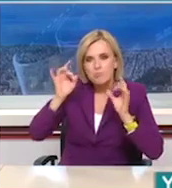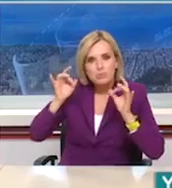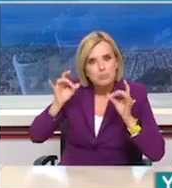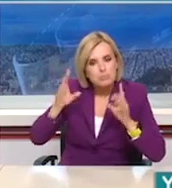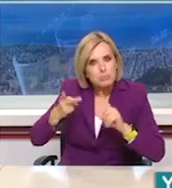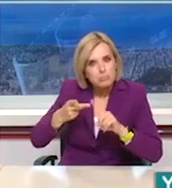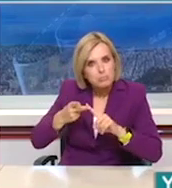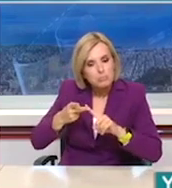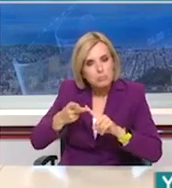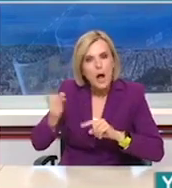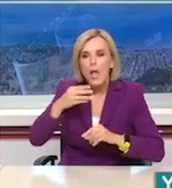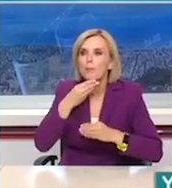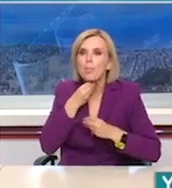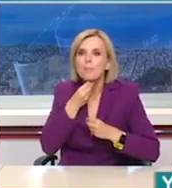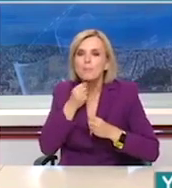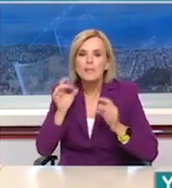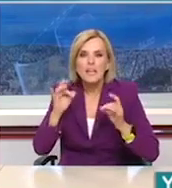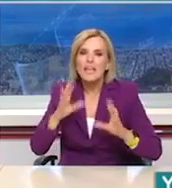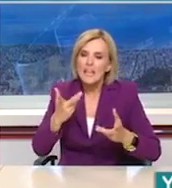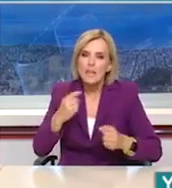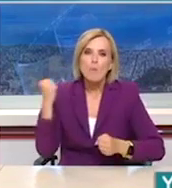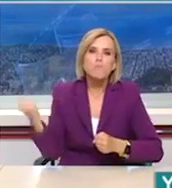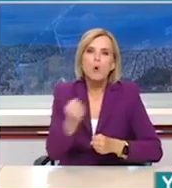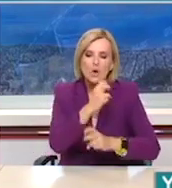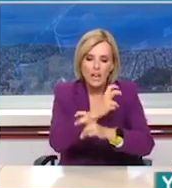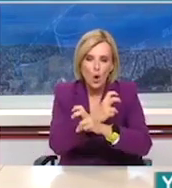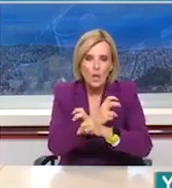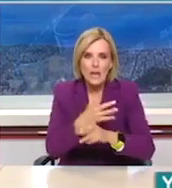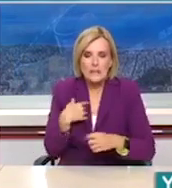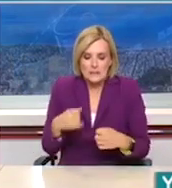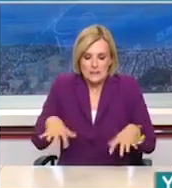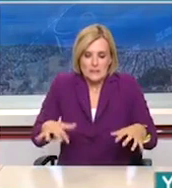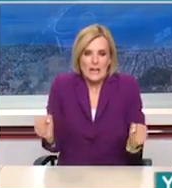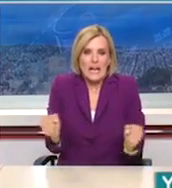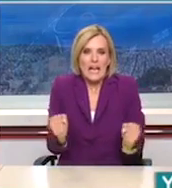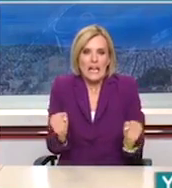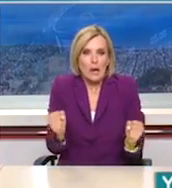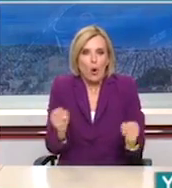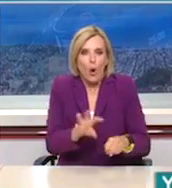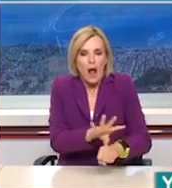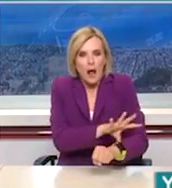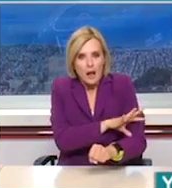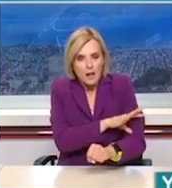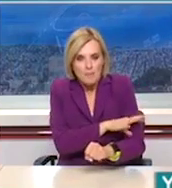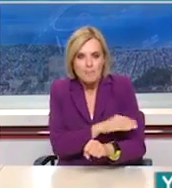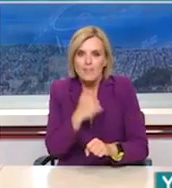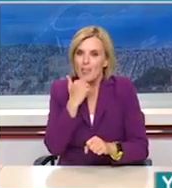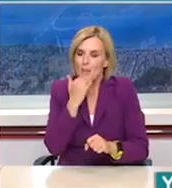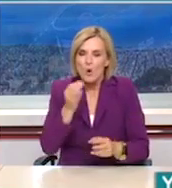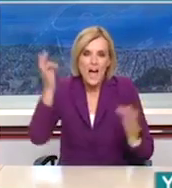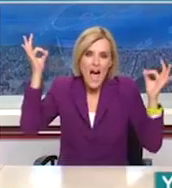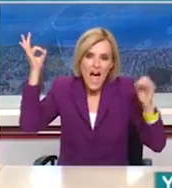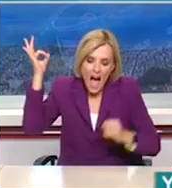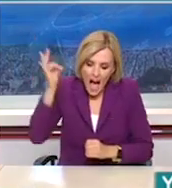οφείλεται και σε άλλους λόγους, ή οι μυαλγίες, ή τα ρίγη. Και νομίζω δεν μπορεί κανείς με ακρίβεια να